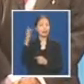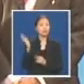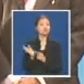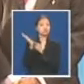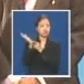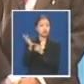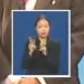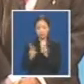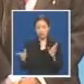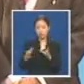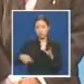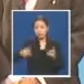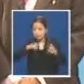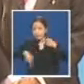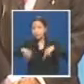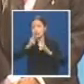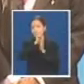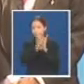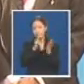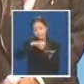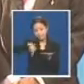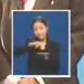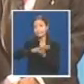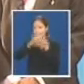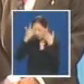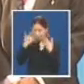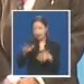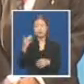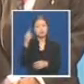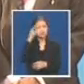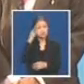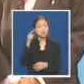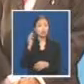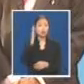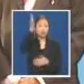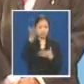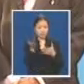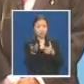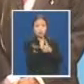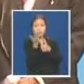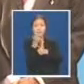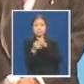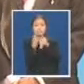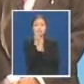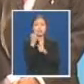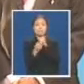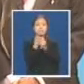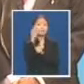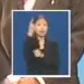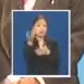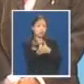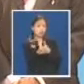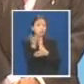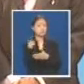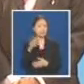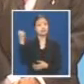ายฉบับนี้ก็พิจารณาเสร็จสิ้นแล้วเพราะฉะนั้นเมื่อเปิดสมัยประชุมต้นปีก็จะสามารถนำเข้าสู่การพิจารณาของสภ